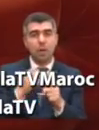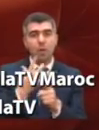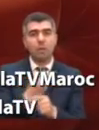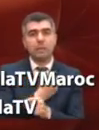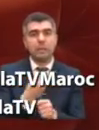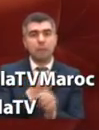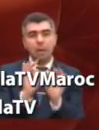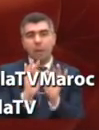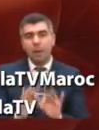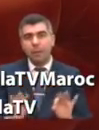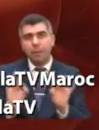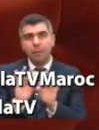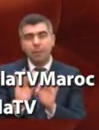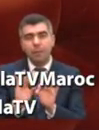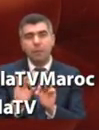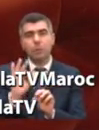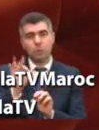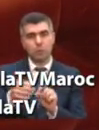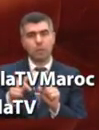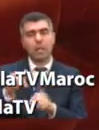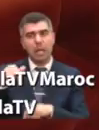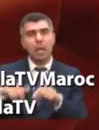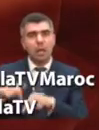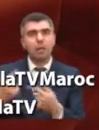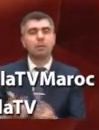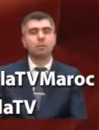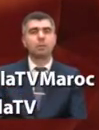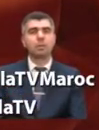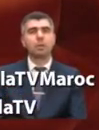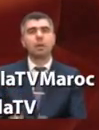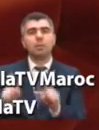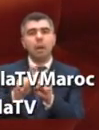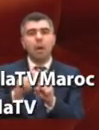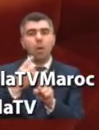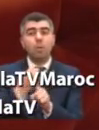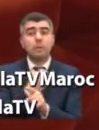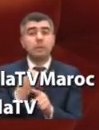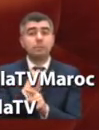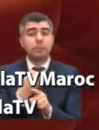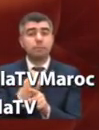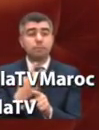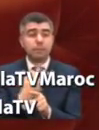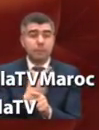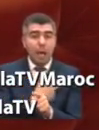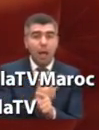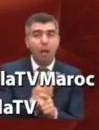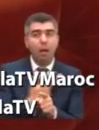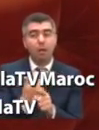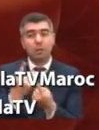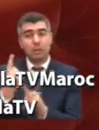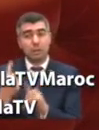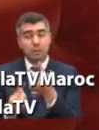بتاتا، لانه ربما بعض المرات هناك بعض التخصصات او تكون ابيل لي ميكرو سبيساليتي اللي يمكن يعملهم الانسان، ولكن ما كنديرهمش